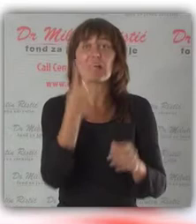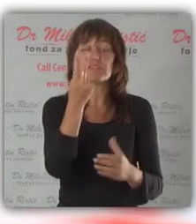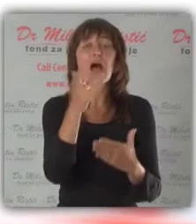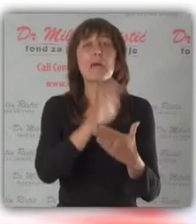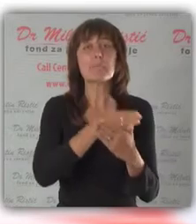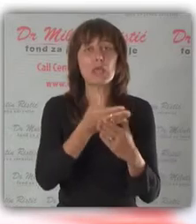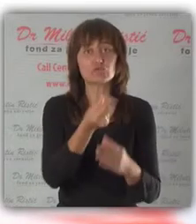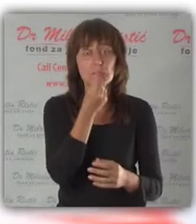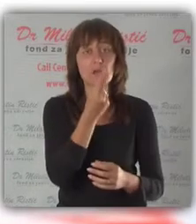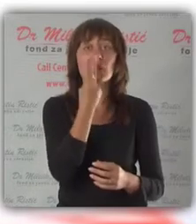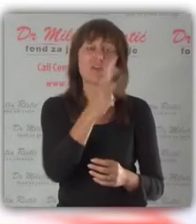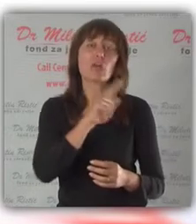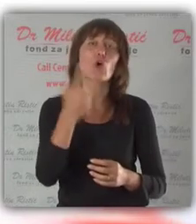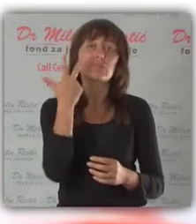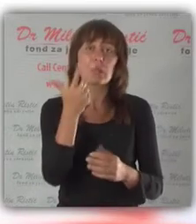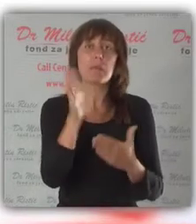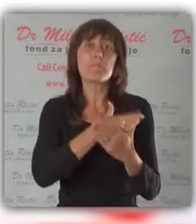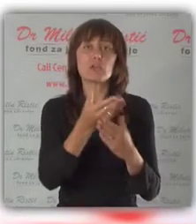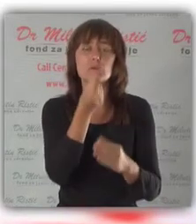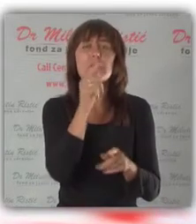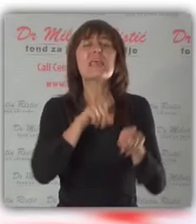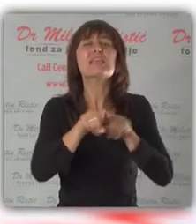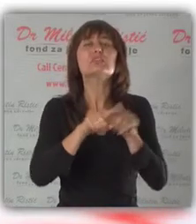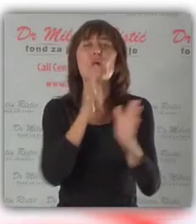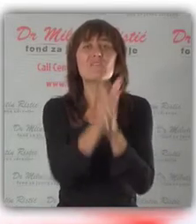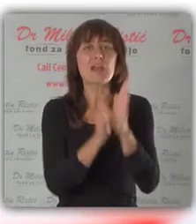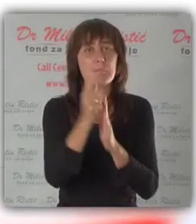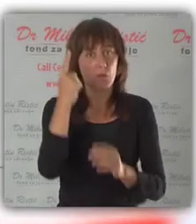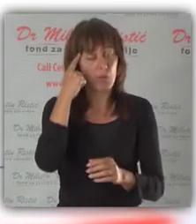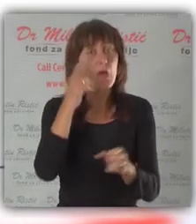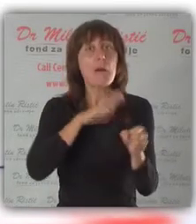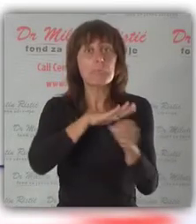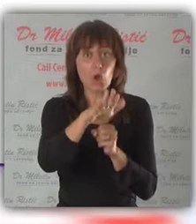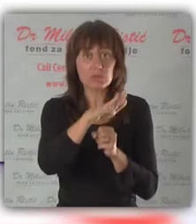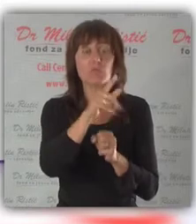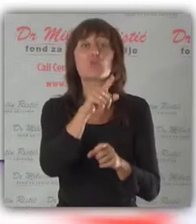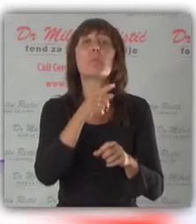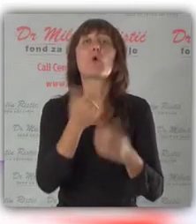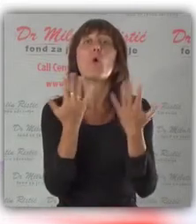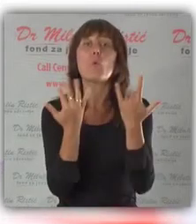obroka i 2 međuobroka, 2 do 3 međuobroka, uglavnom u isto vreme. U protivnom,